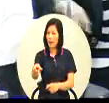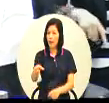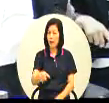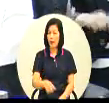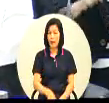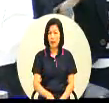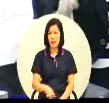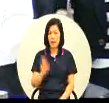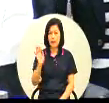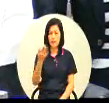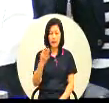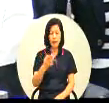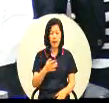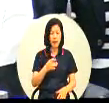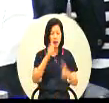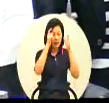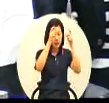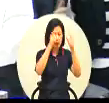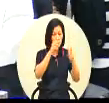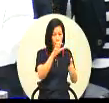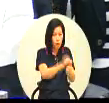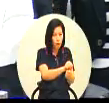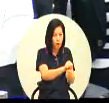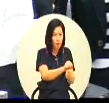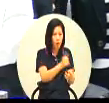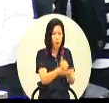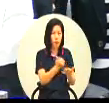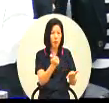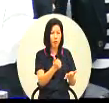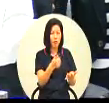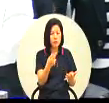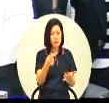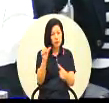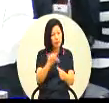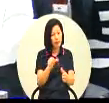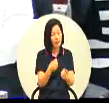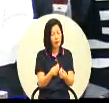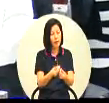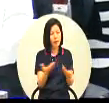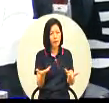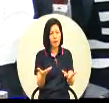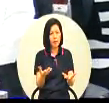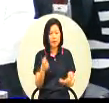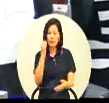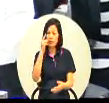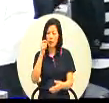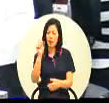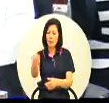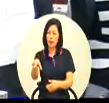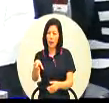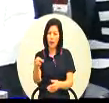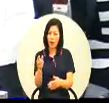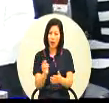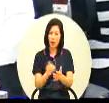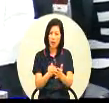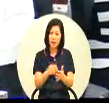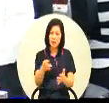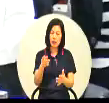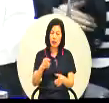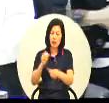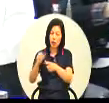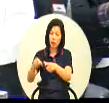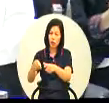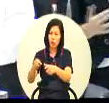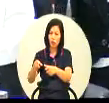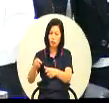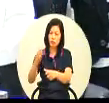这个底安格永抓到，那我们到底要怎么开罚？他说他是在台南购买的，或者他的厂商是在台南，结果流